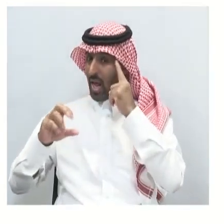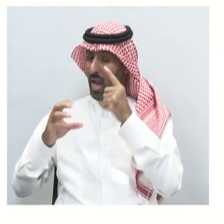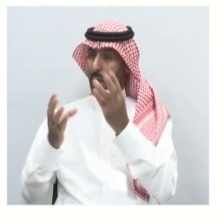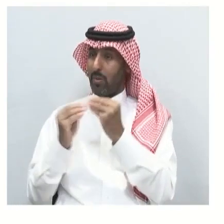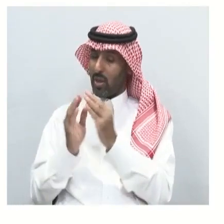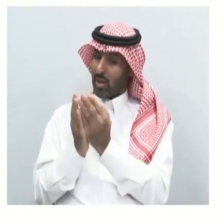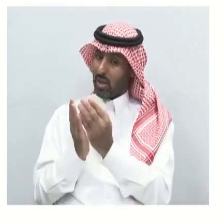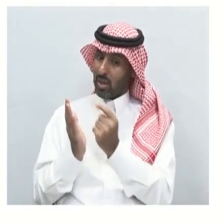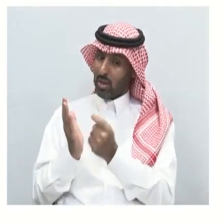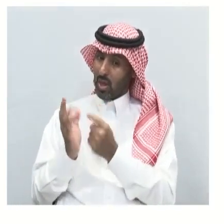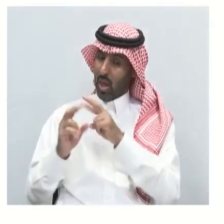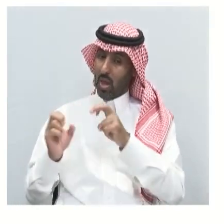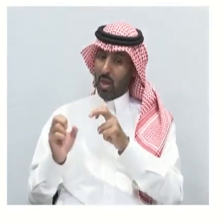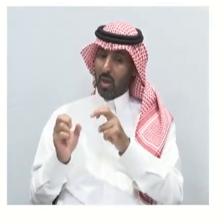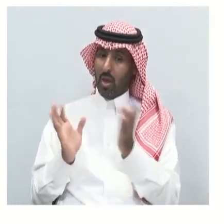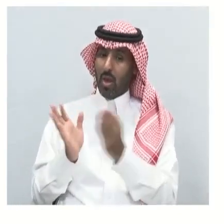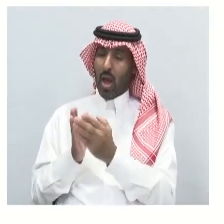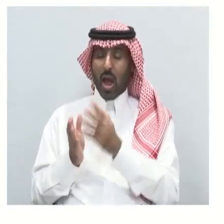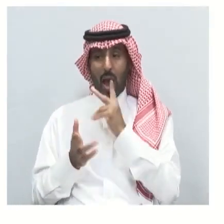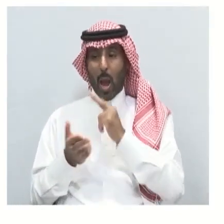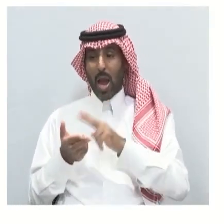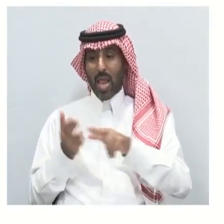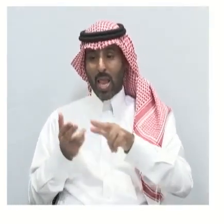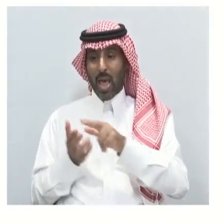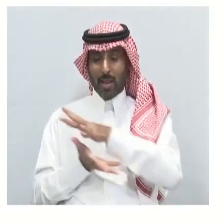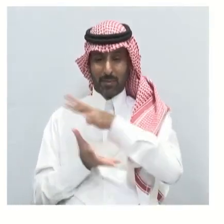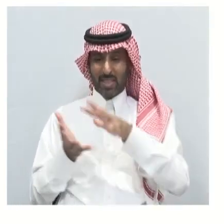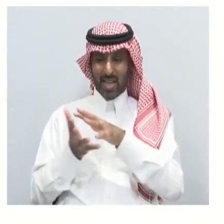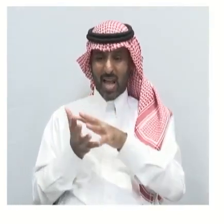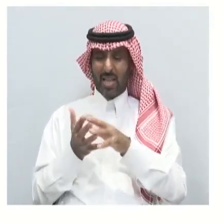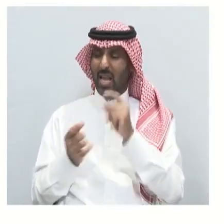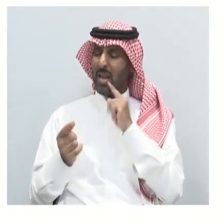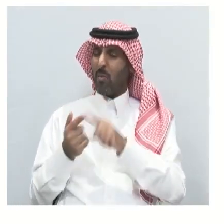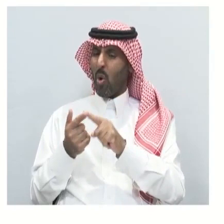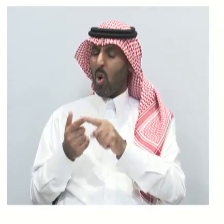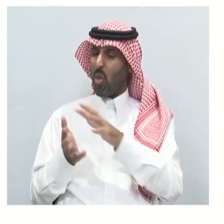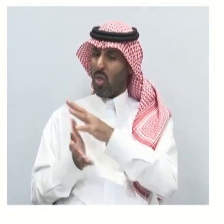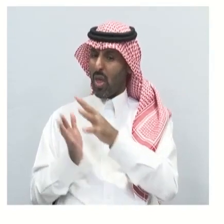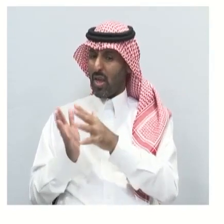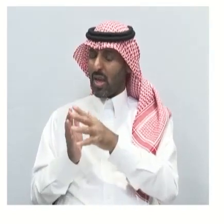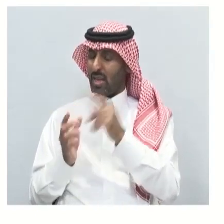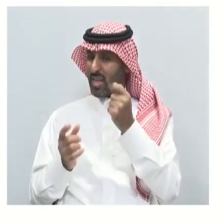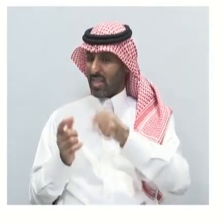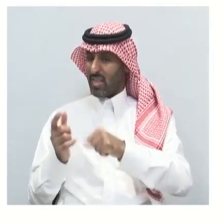البحث العلمي بحوث حل المشكلات والبحوث النقديه وبحوث